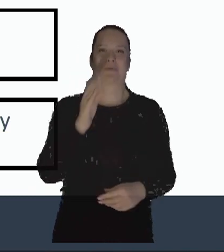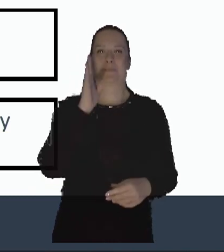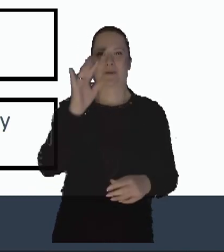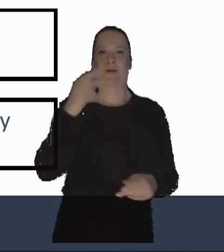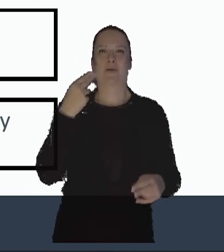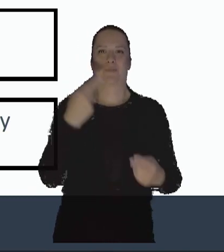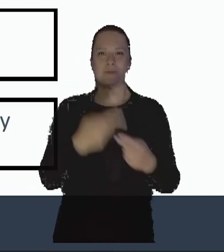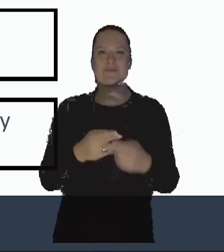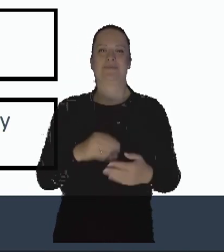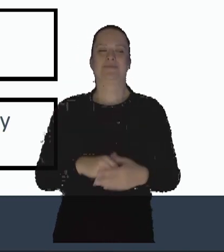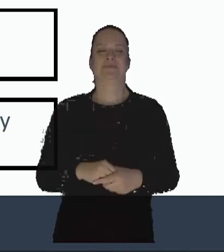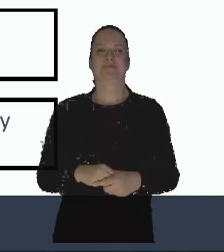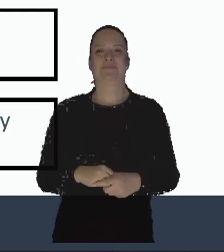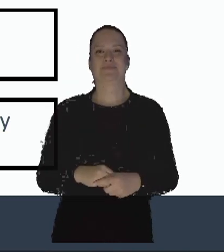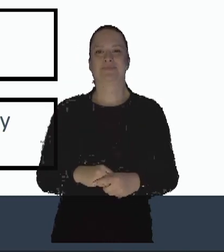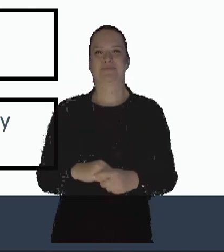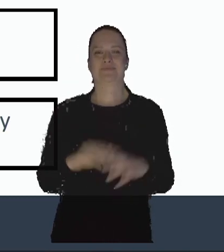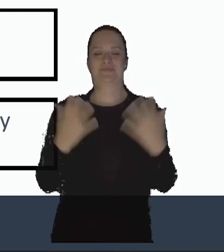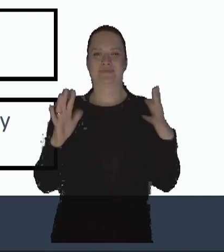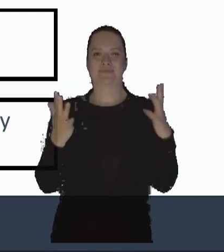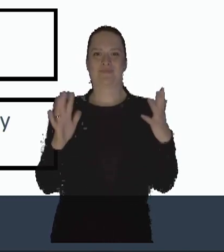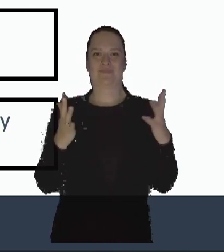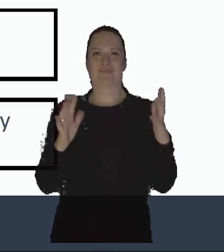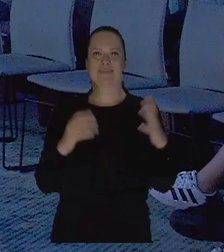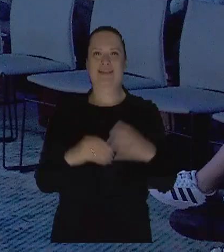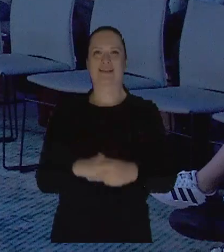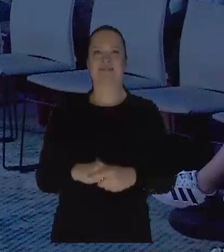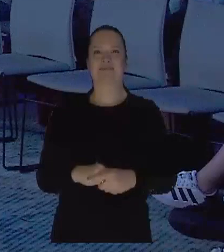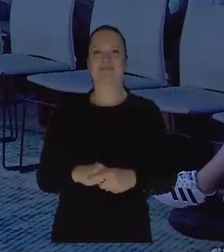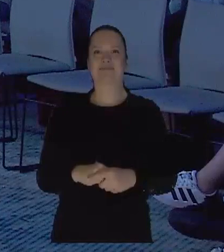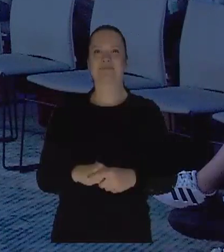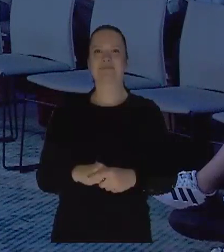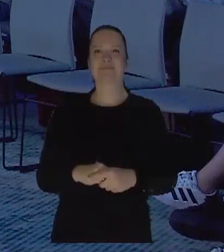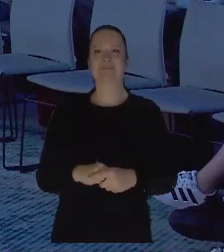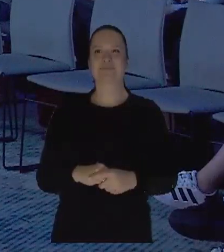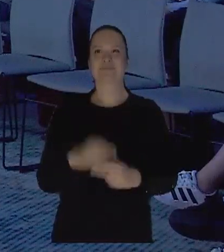brawo. Tak, proszę państwa,